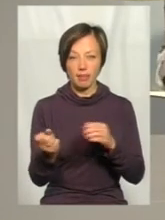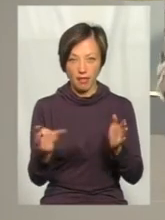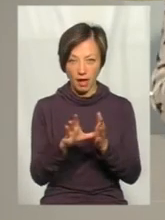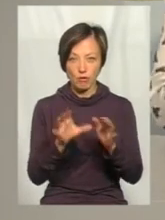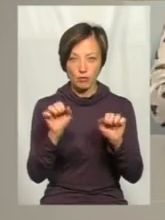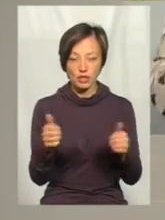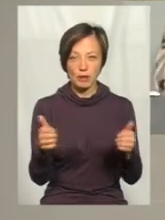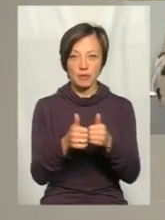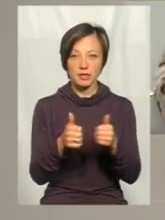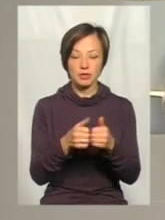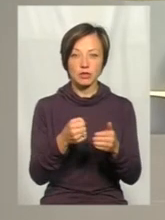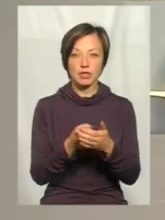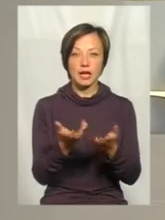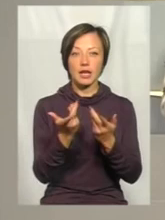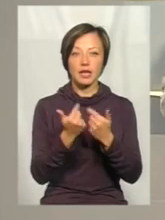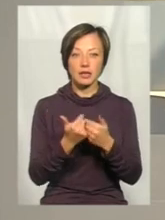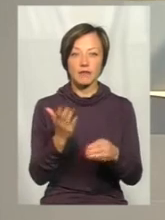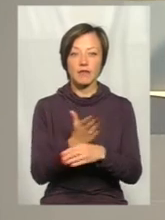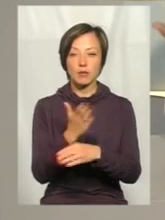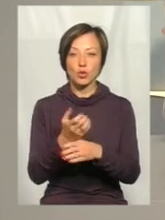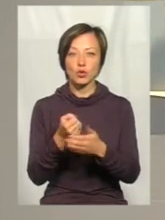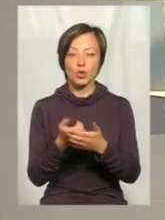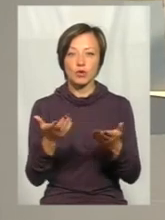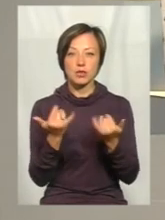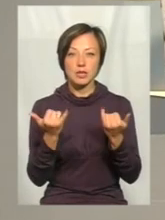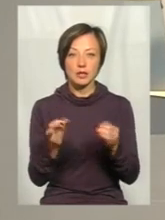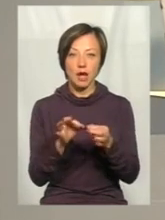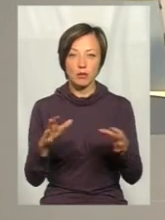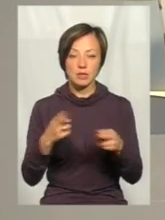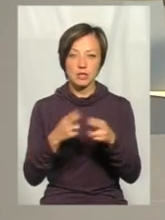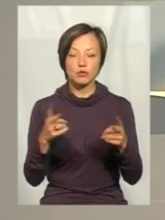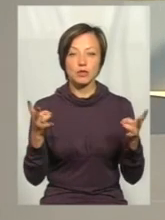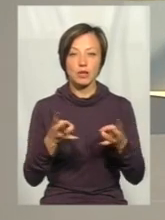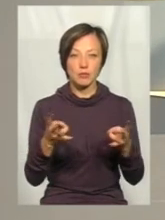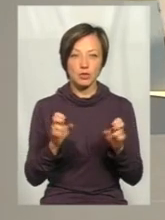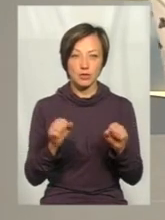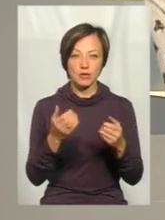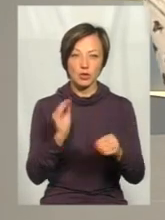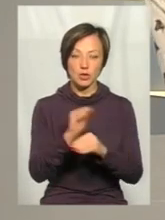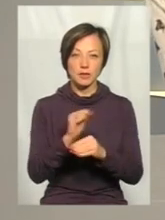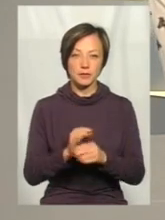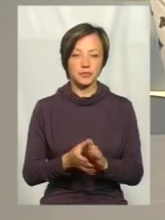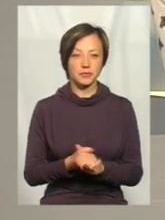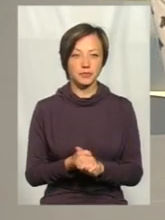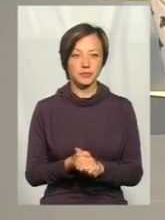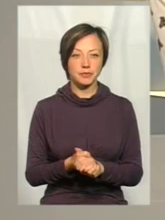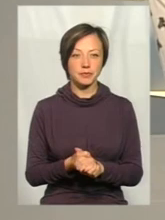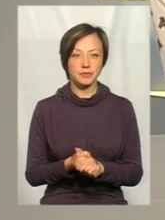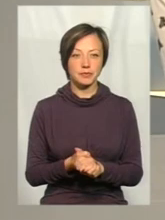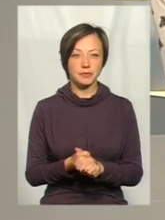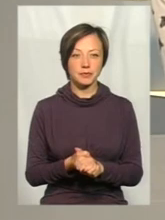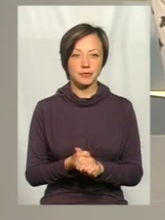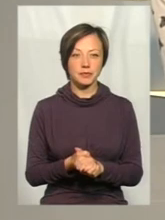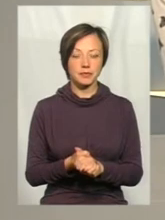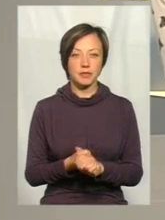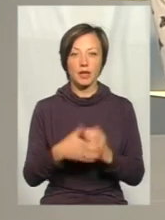якось наблизитися за кількістю виробленої до тої, яку зараз атомні станції. Що для цього треба? Можливо, ви додасте, пане Тарасовичу? Ну, навряд чи